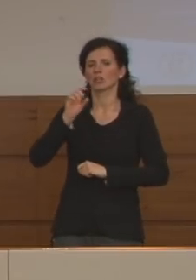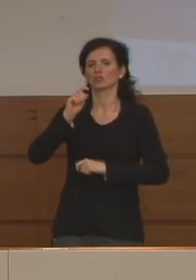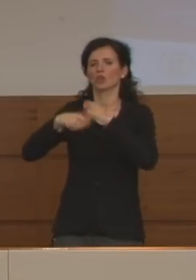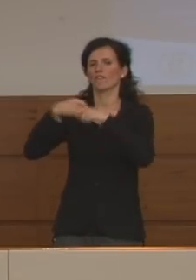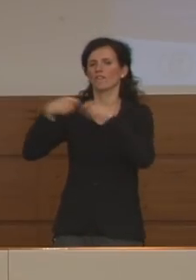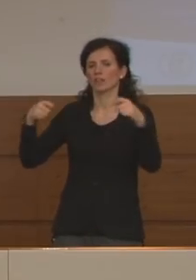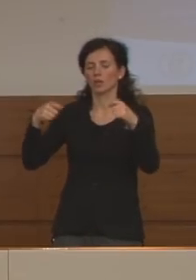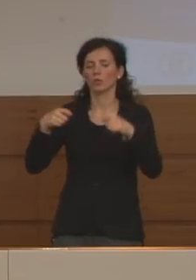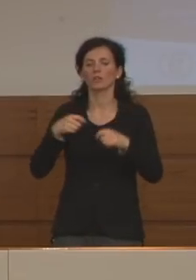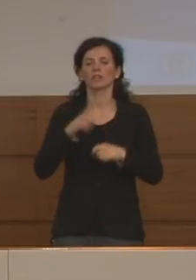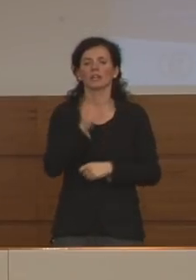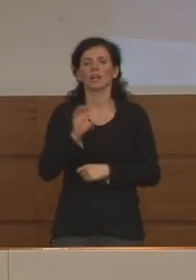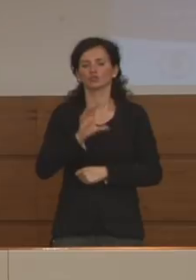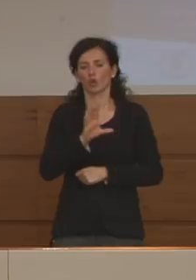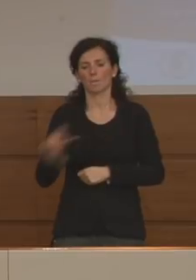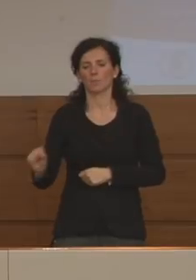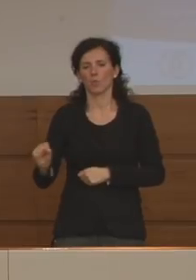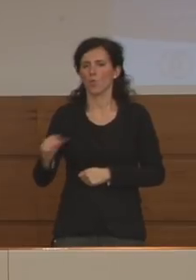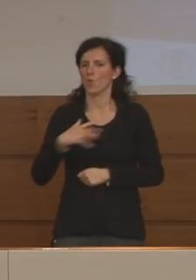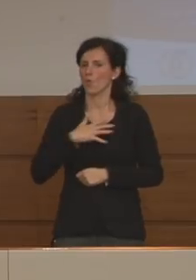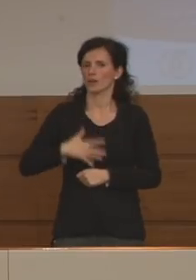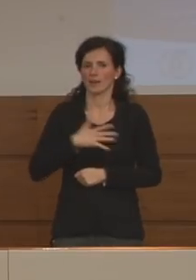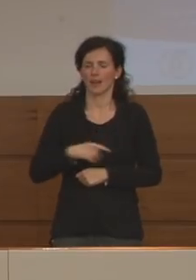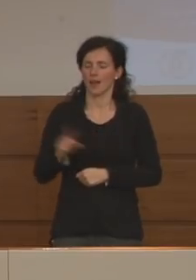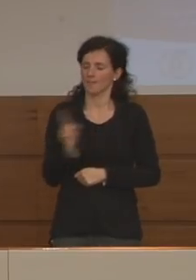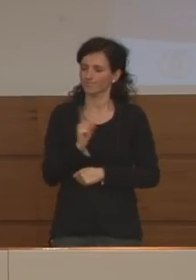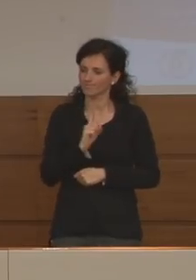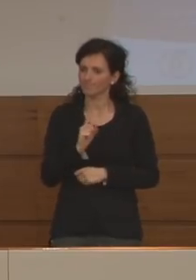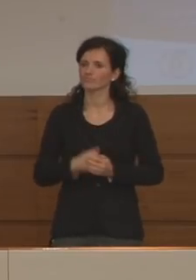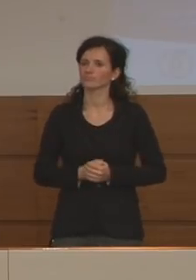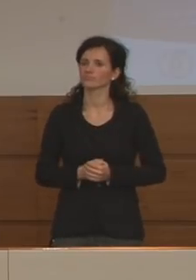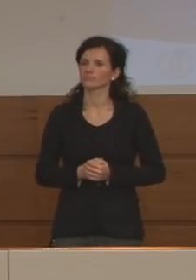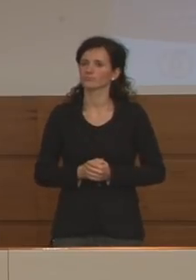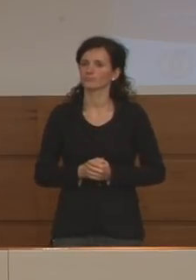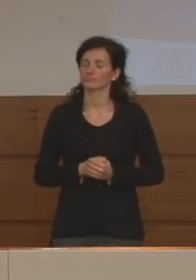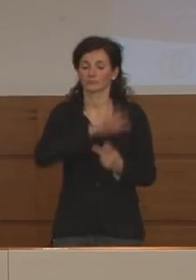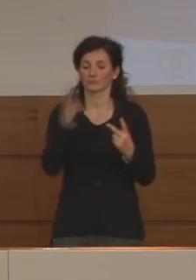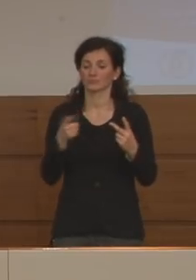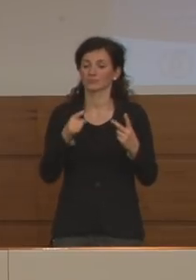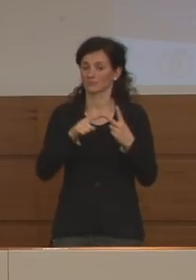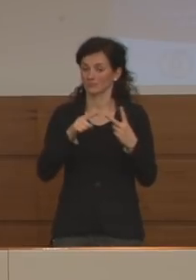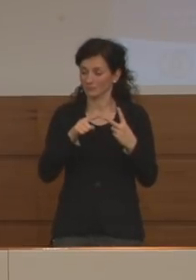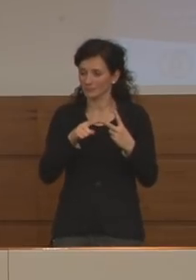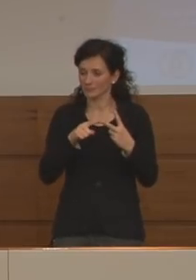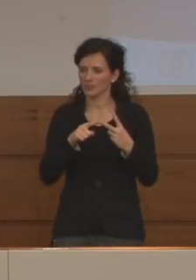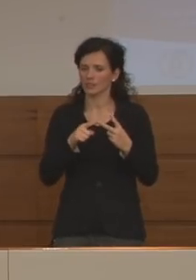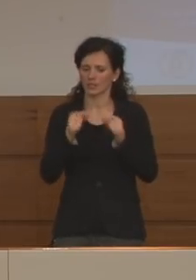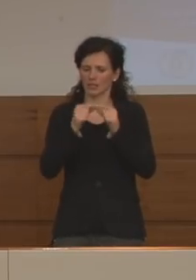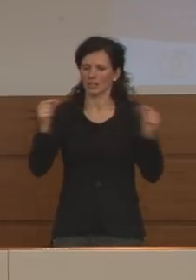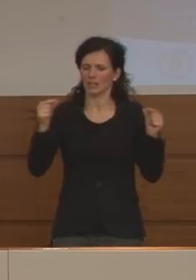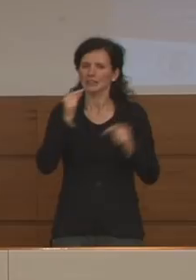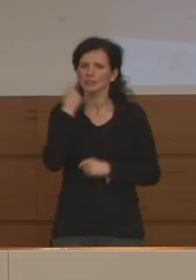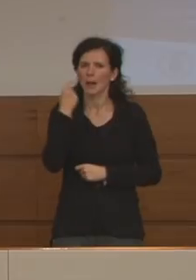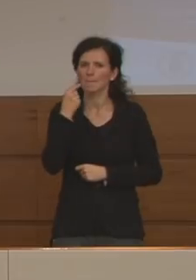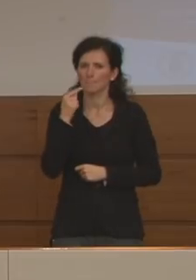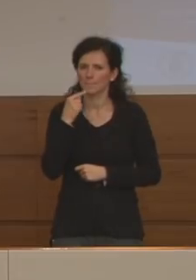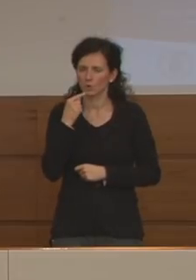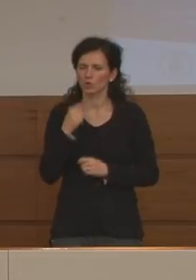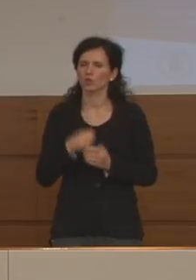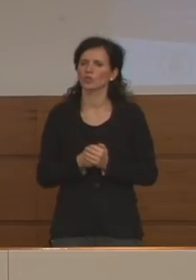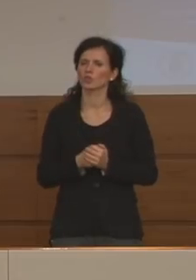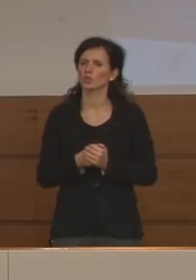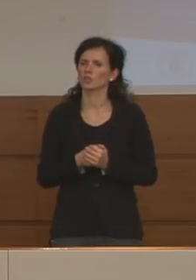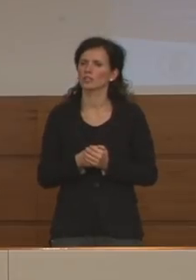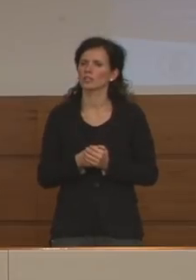regione puglia e poi l'altro dato è sui tamponi che tipo di